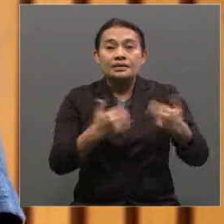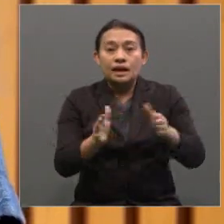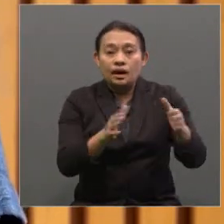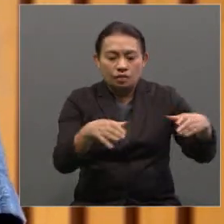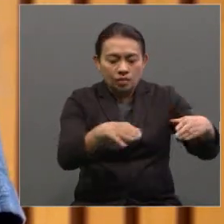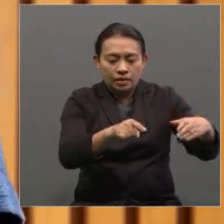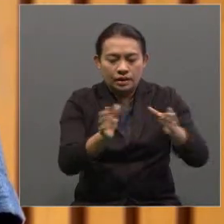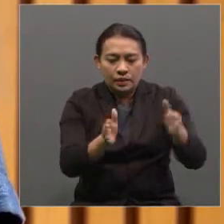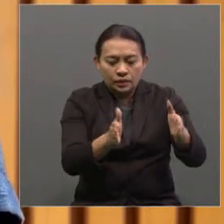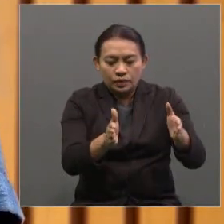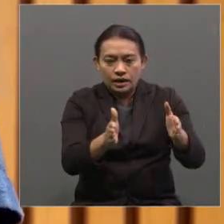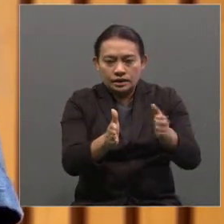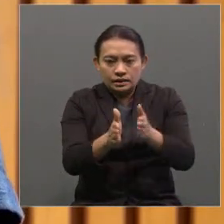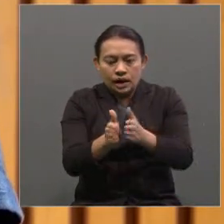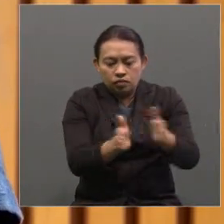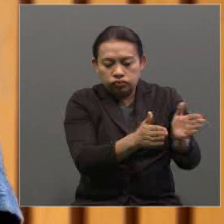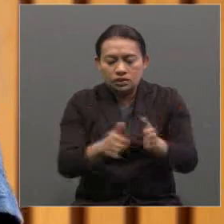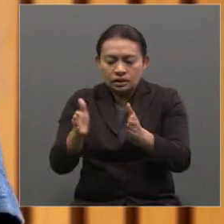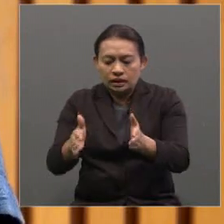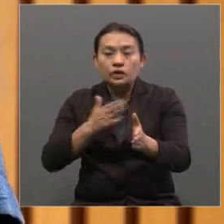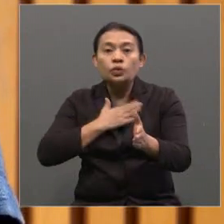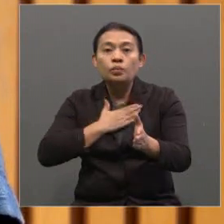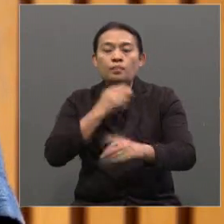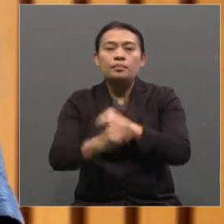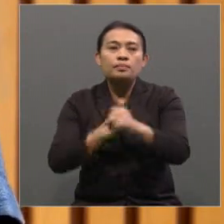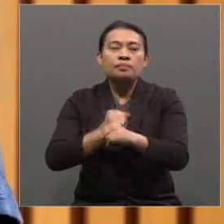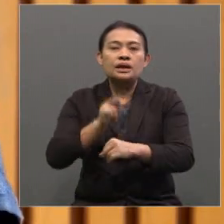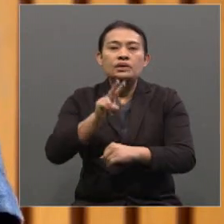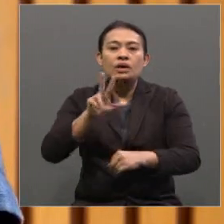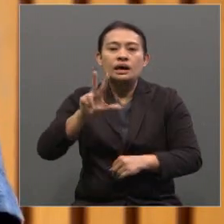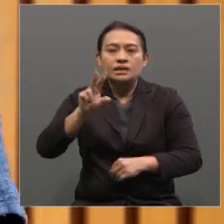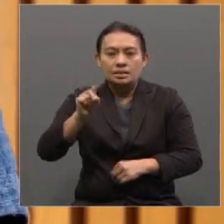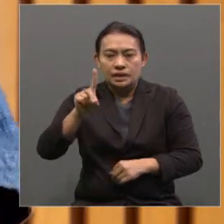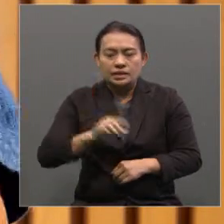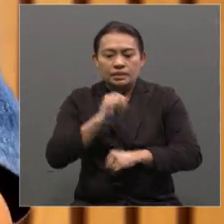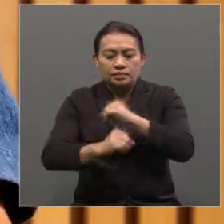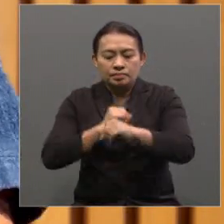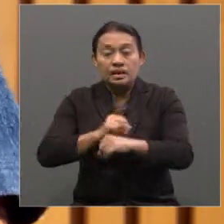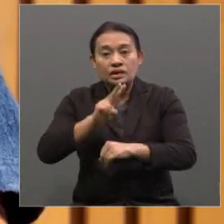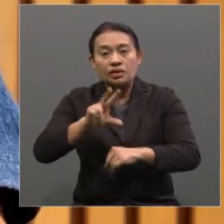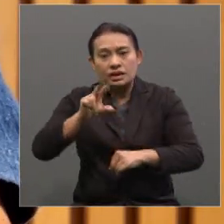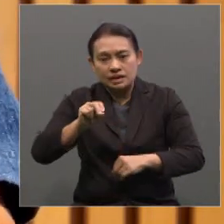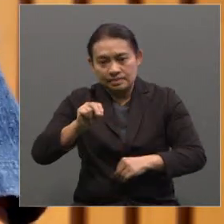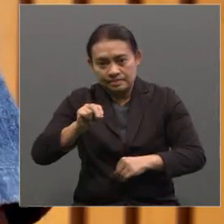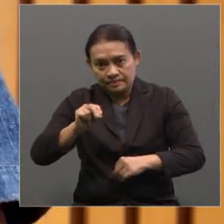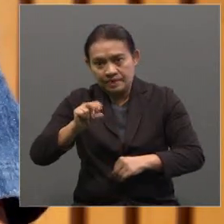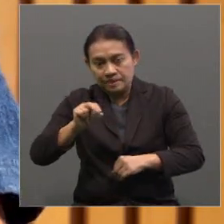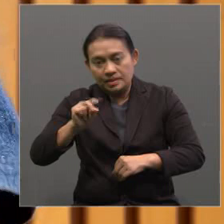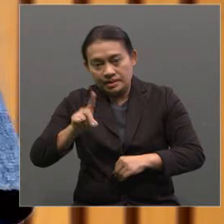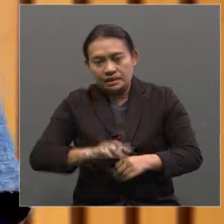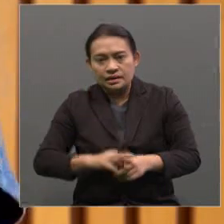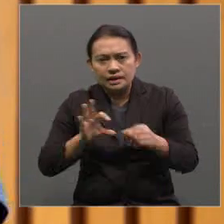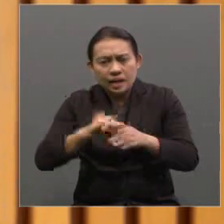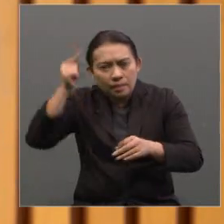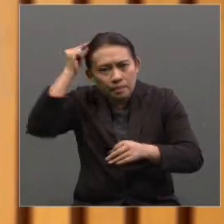ผมก็ได้เอาแบบง่ายๆก่อนนะประมาณปี2531 30เนี่ยเป็นยุคปลายของท่านพลเอกเปรม ครับ